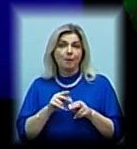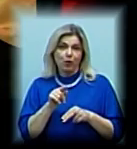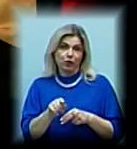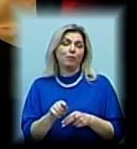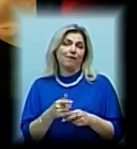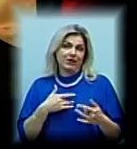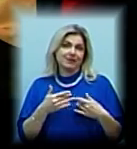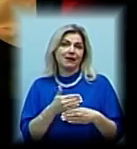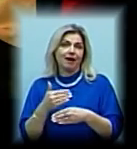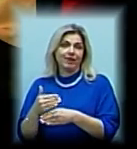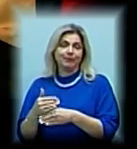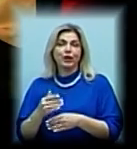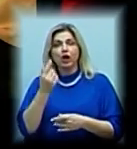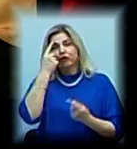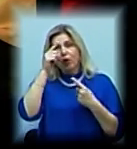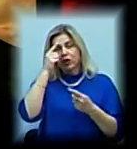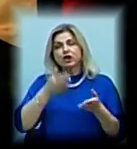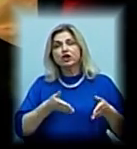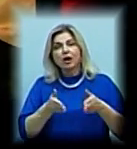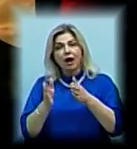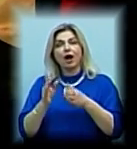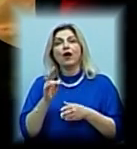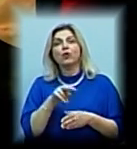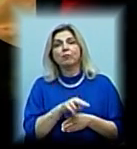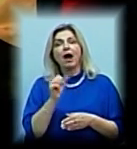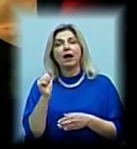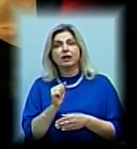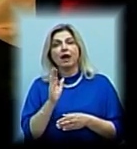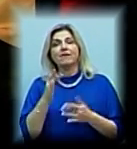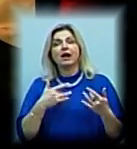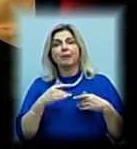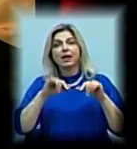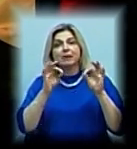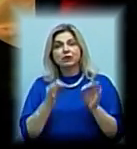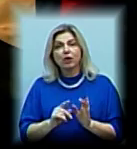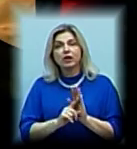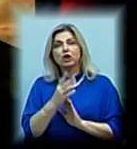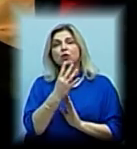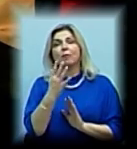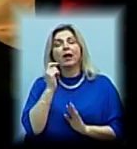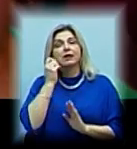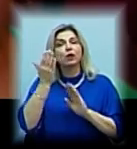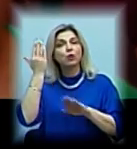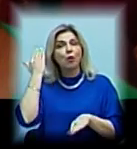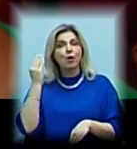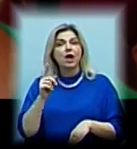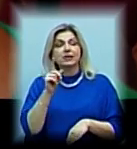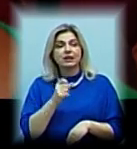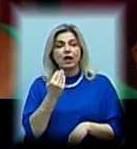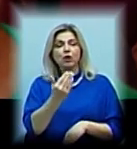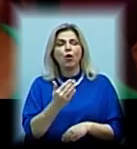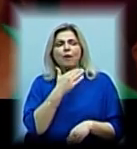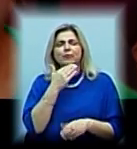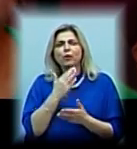вистава. Творчий шлях Людмили Артеменко в театральному мистецтві розпочався майже 45 років тому. За плечима актриси –